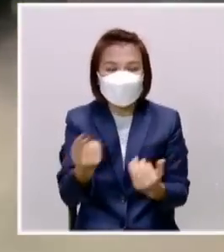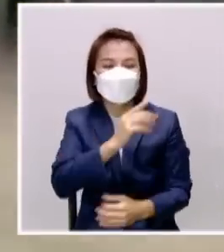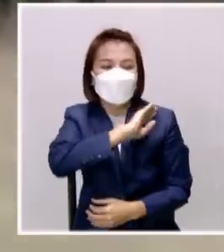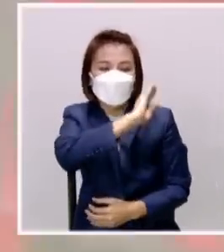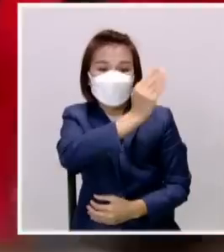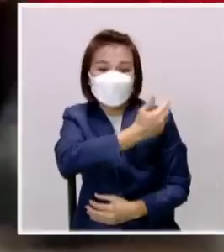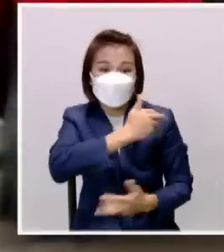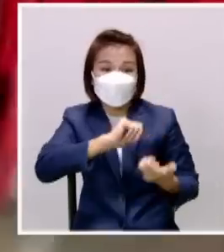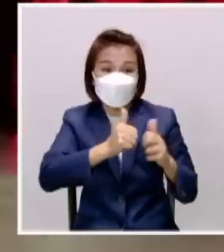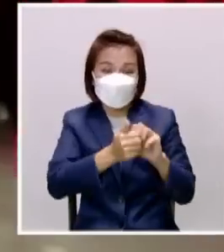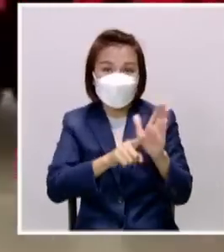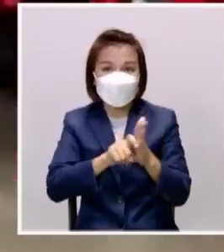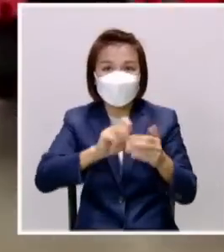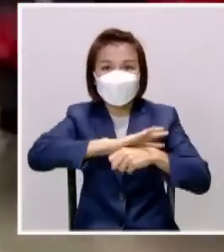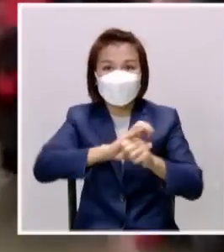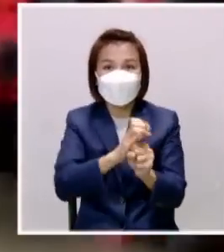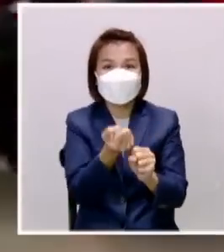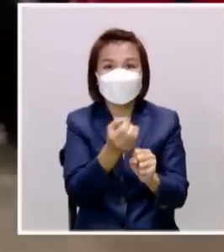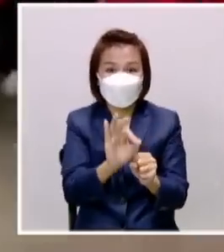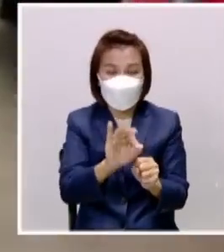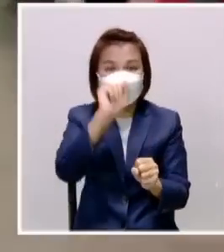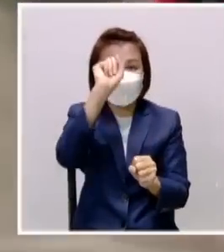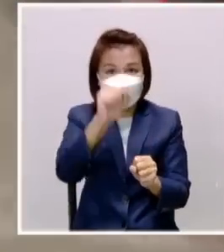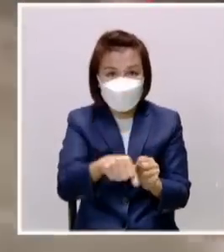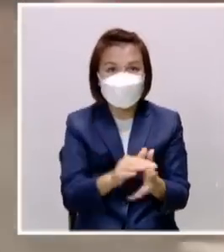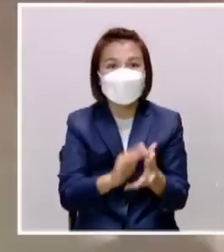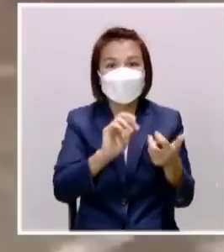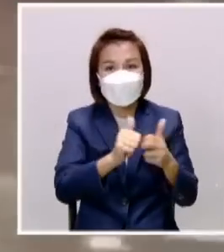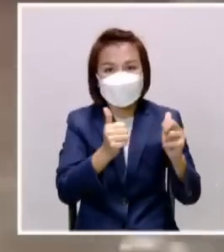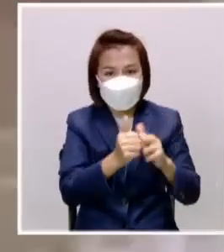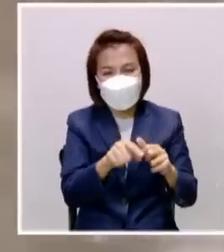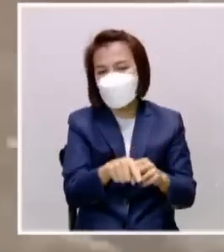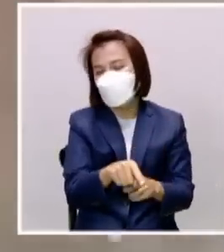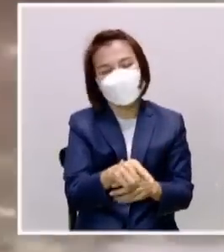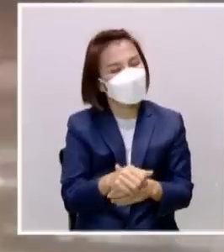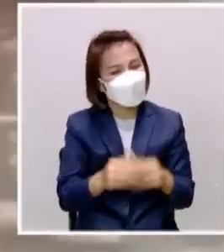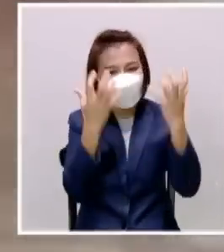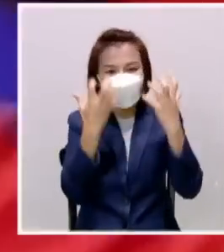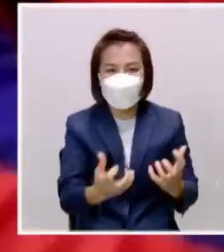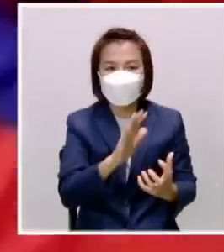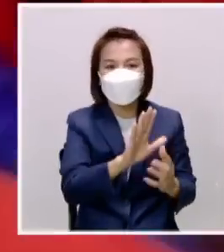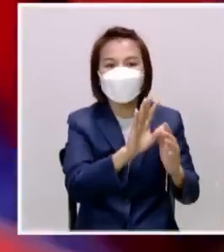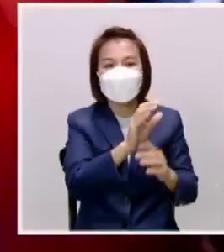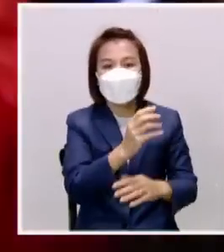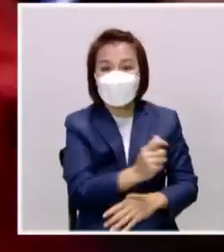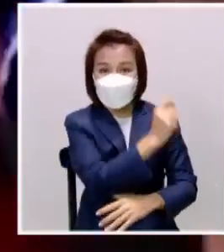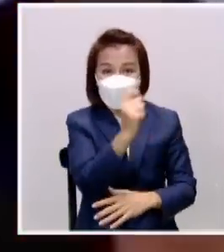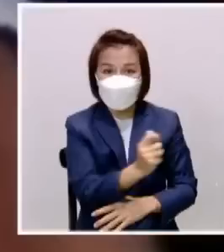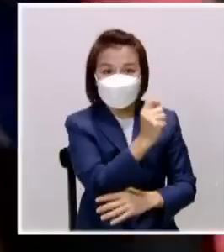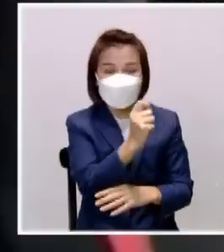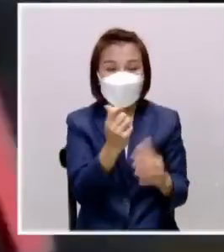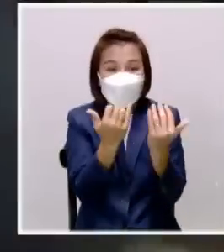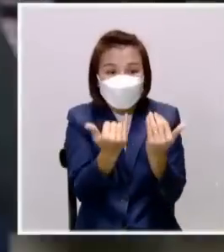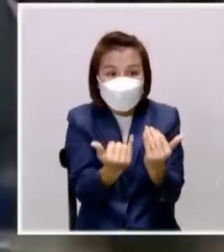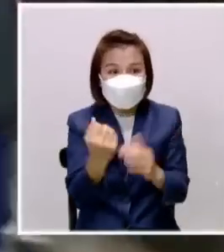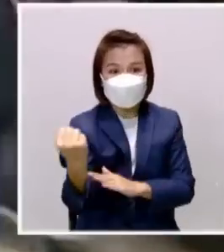ชิญกับการระบาดของโควิด-19 แล้วก็เป็นสถานการณ์ที่เลวร้ายที่สุดประเทศหนึ่งในแถบเอเชียนะคะตอนนี้ยังคงมีมาตร